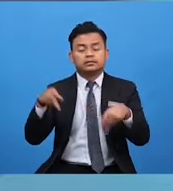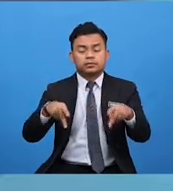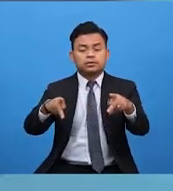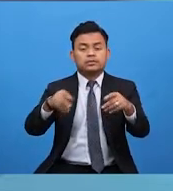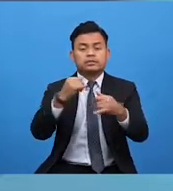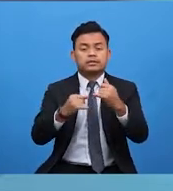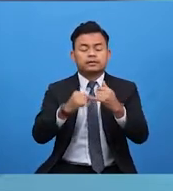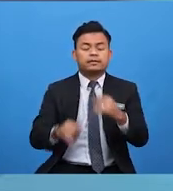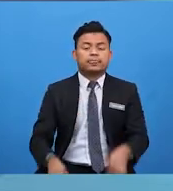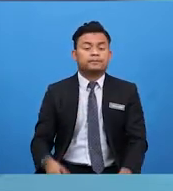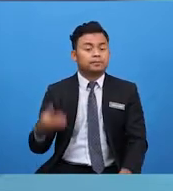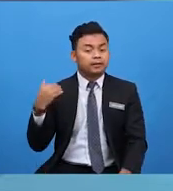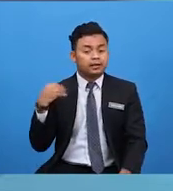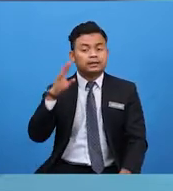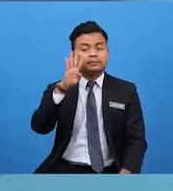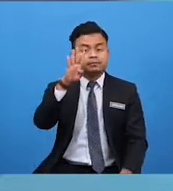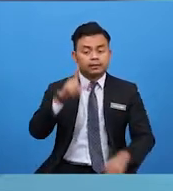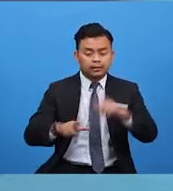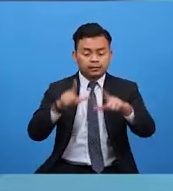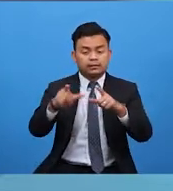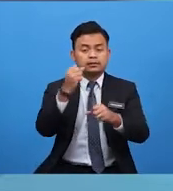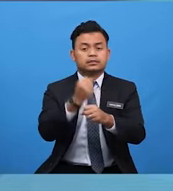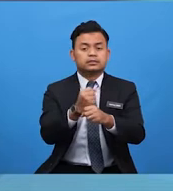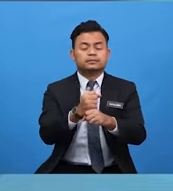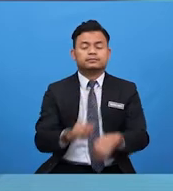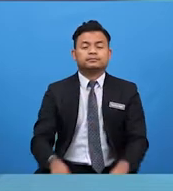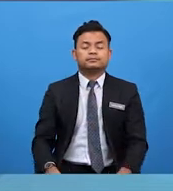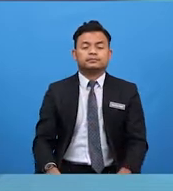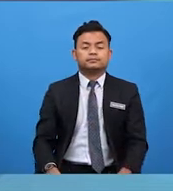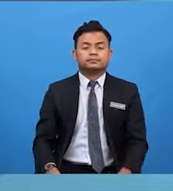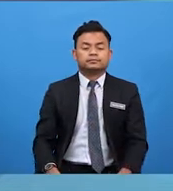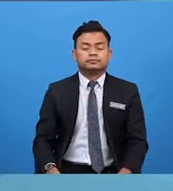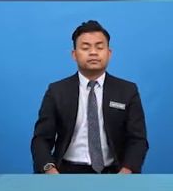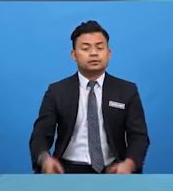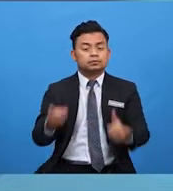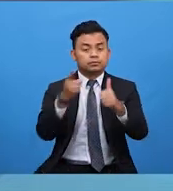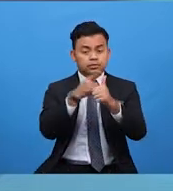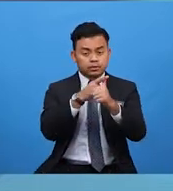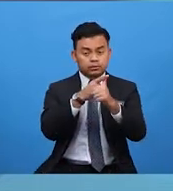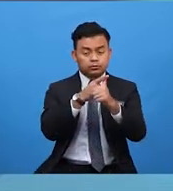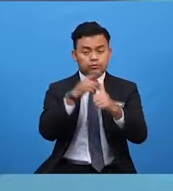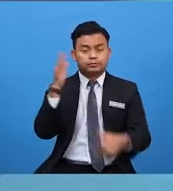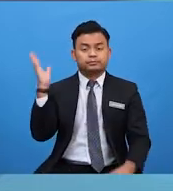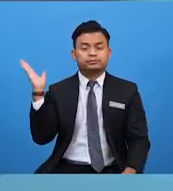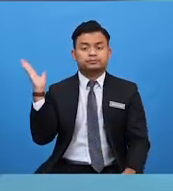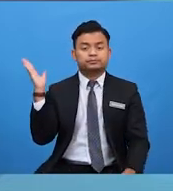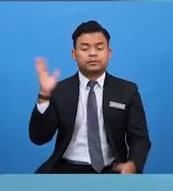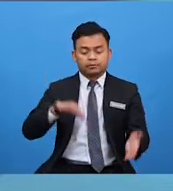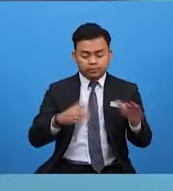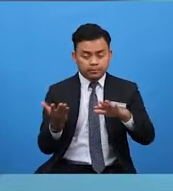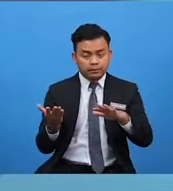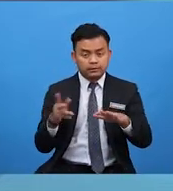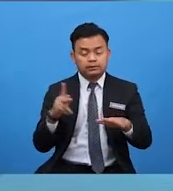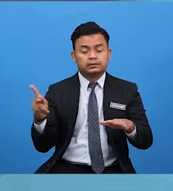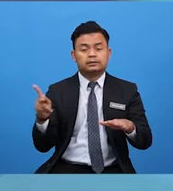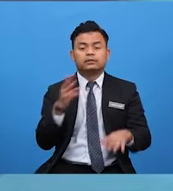4 langkah kerja yang terlibat, iaitu proses mematikan warna,